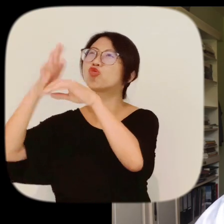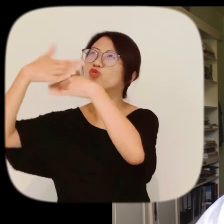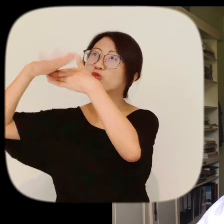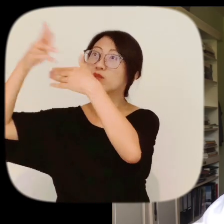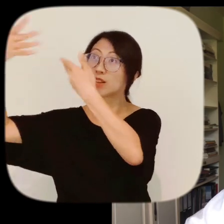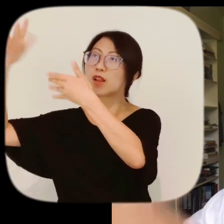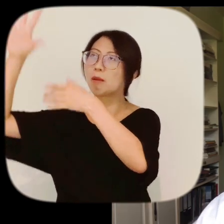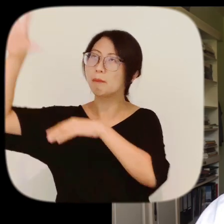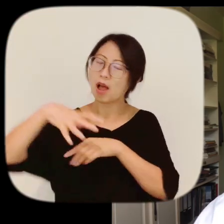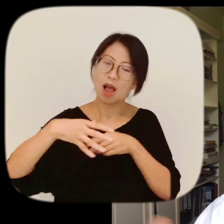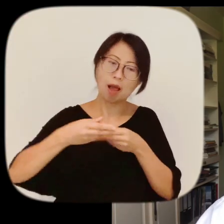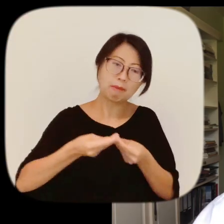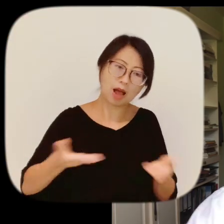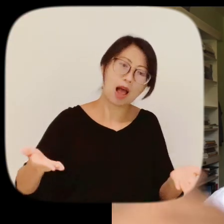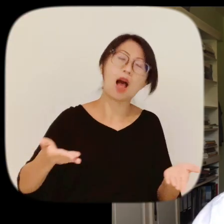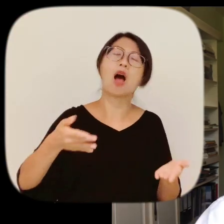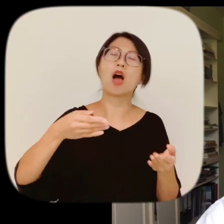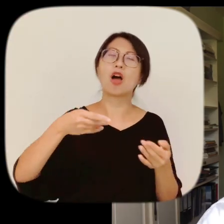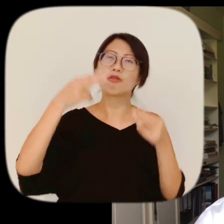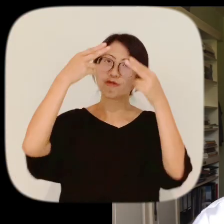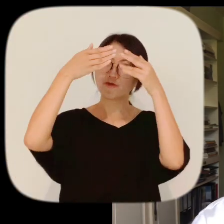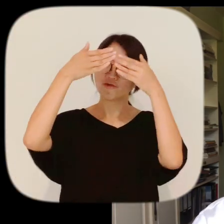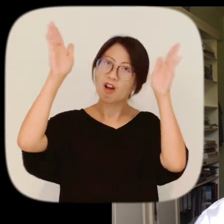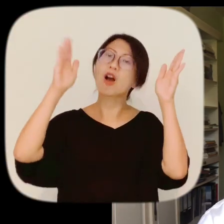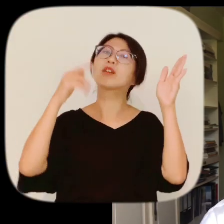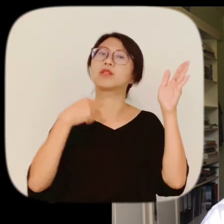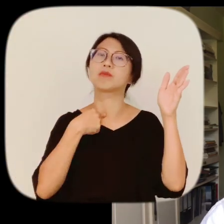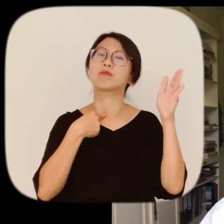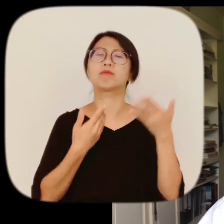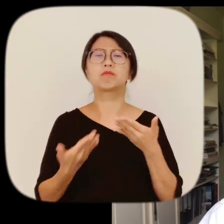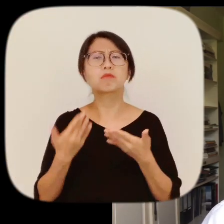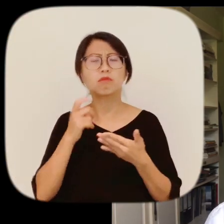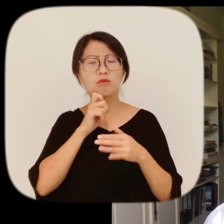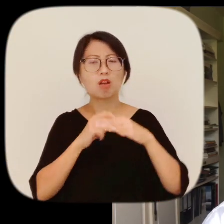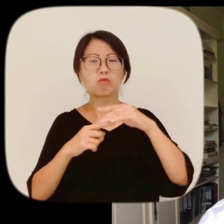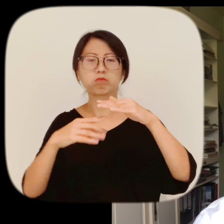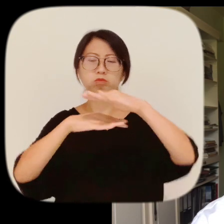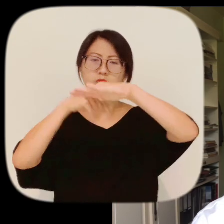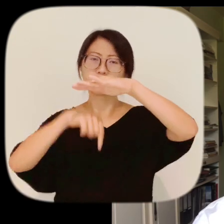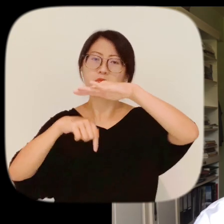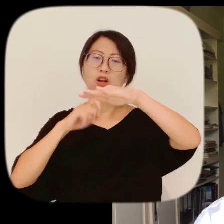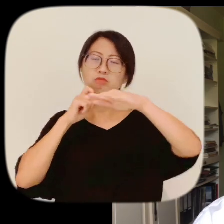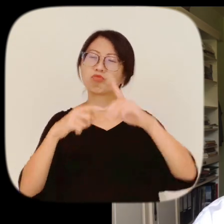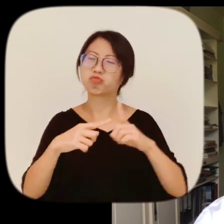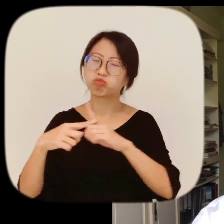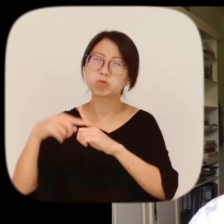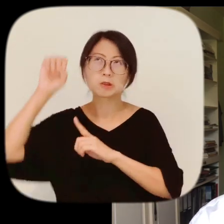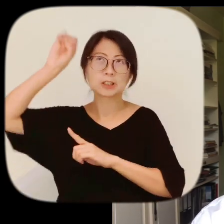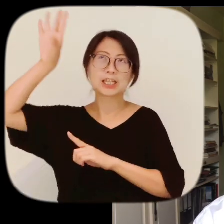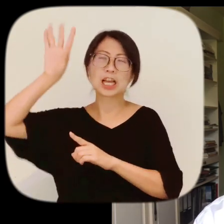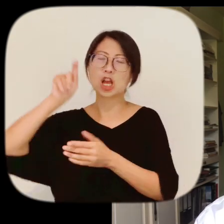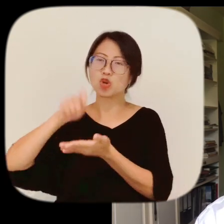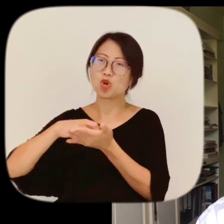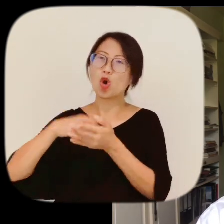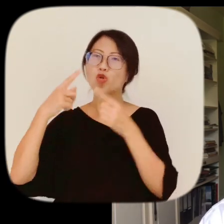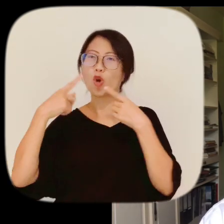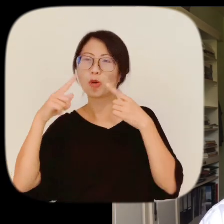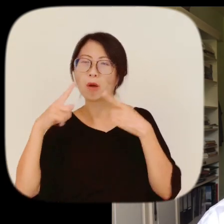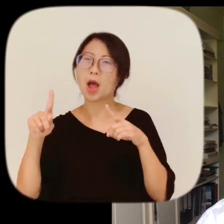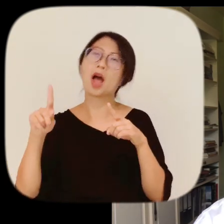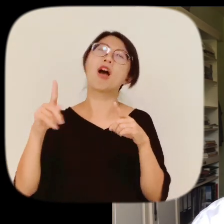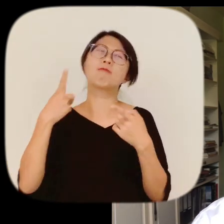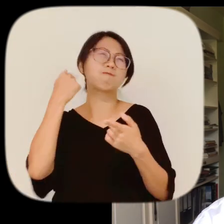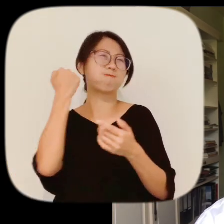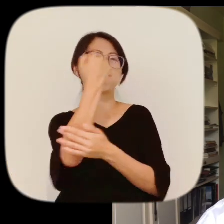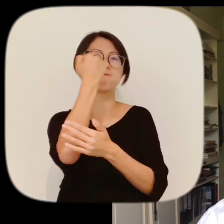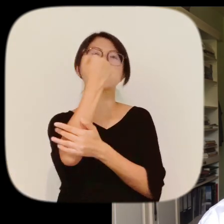就出口再转来销就找回一些消息回来的民间里面也有很多年轻人写很多流行的音乐呢是很有